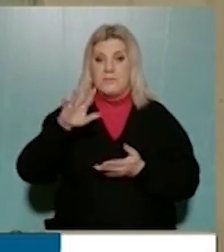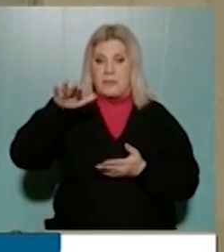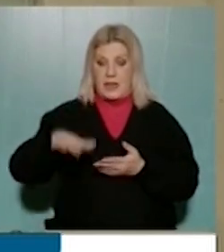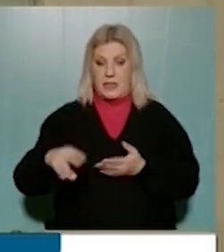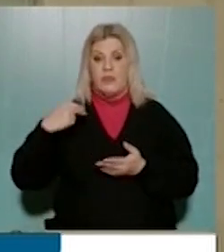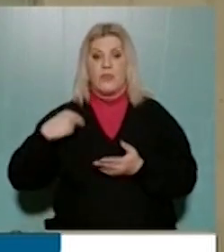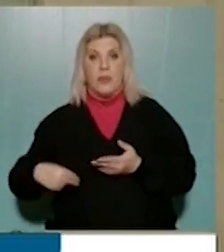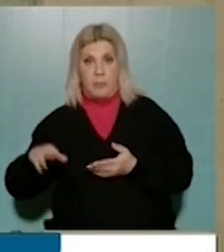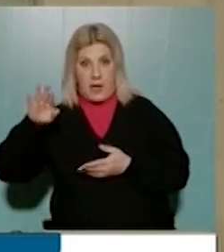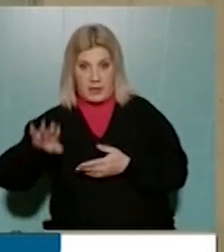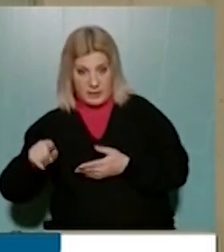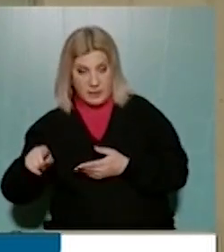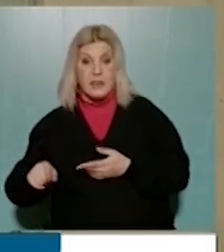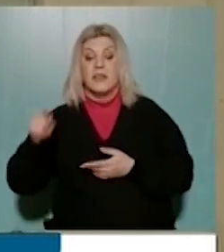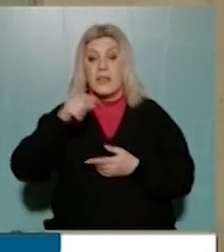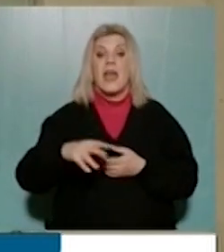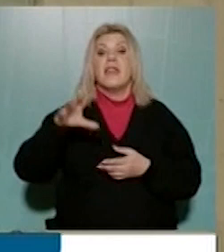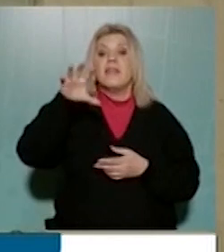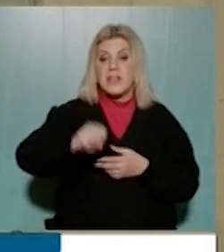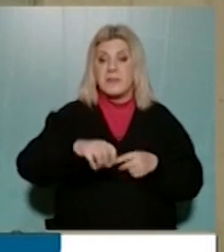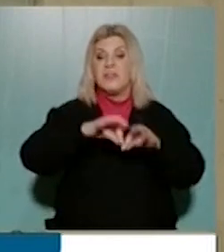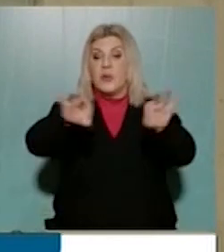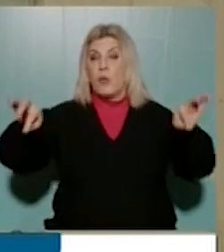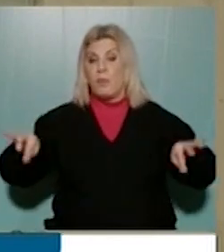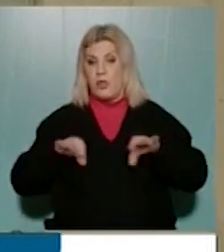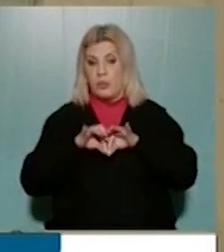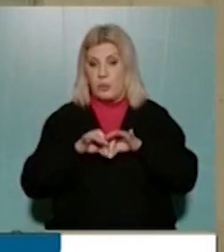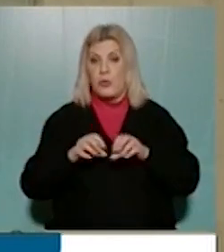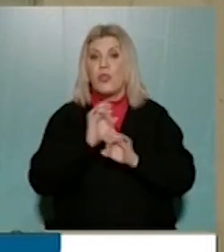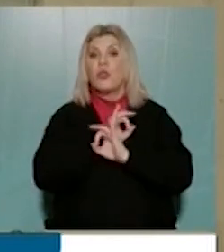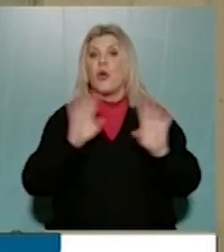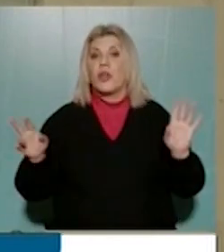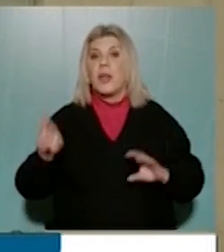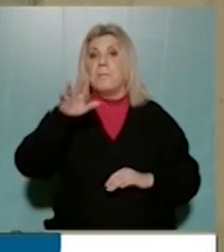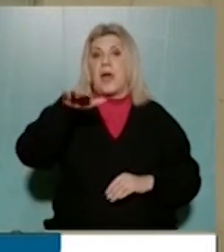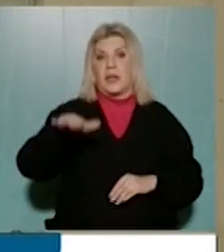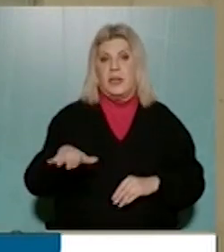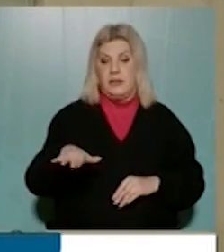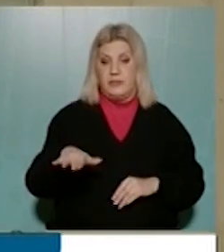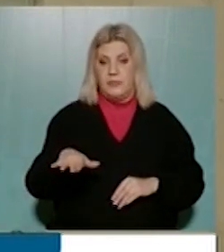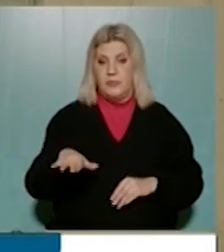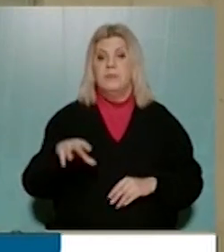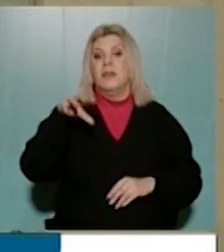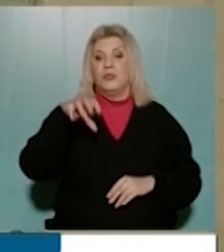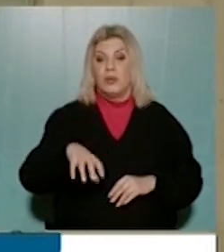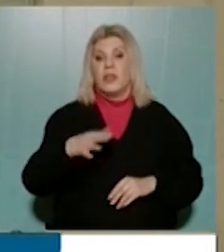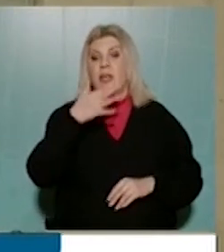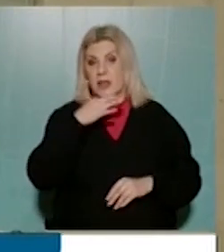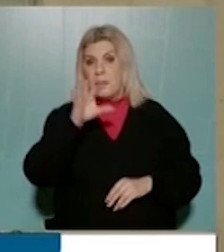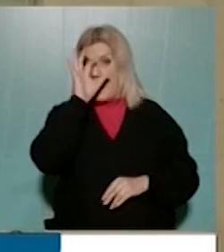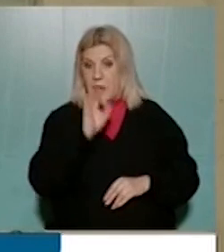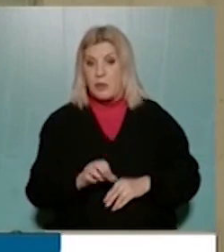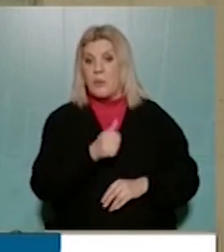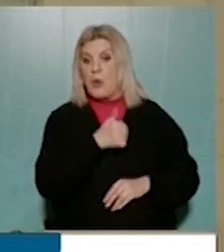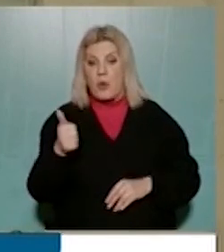δήμο θεσσαλονίκης και δέσμευσης οικοπέδων για ουσιαστική αύξηση των χώρων για δωρεάν σταθμευση μέσα στους χώρους γιατί πραγματικά το